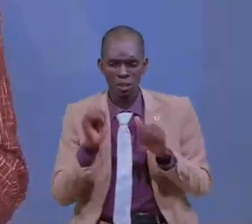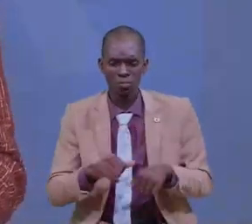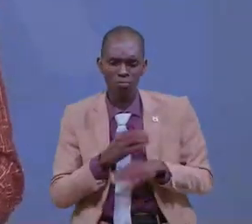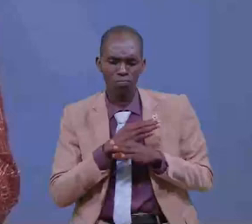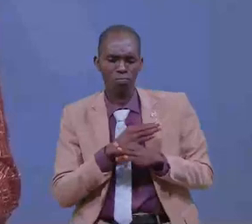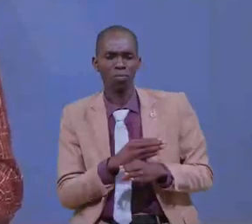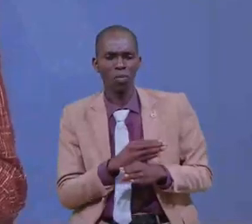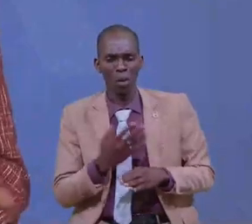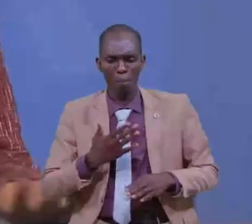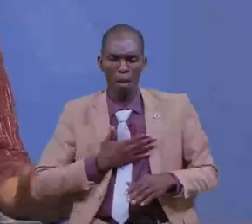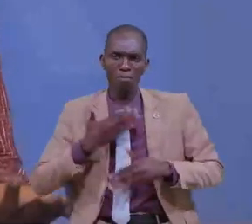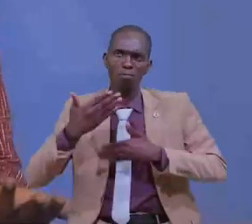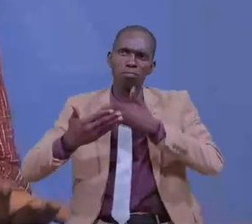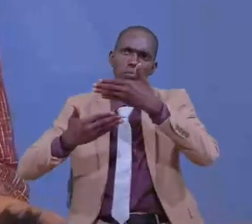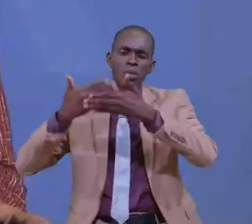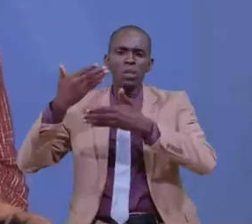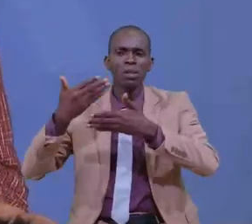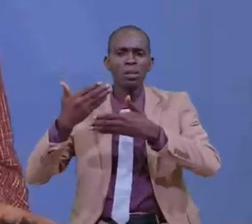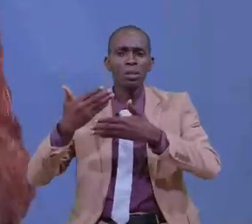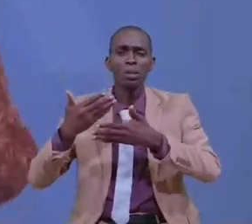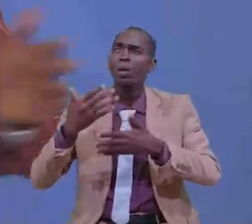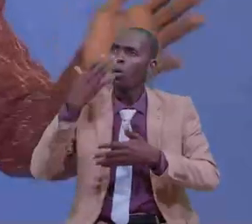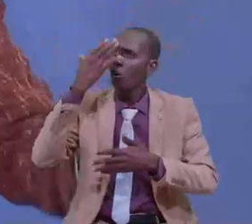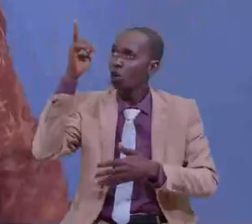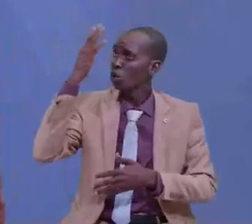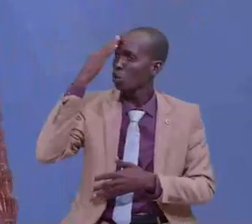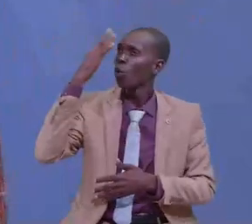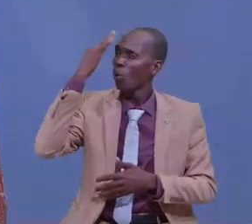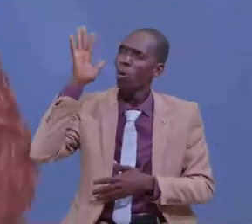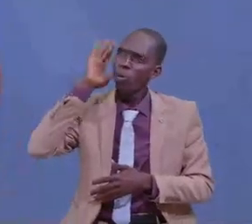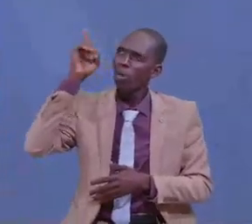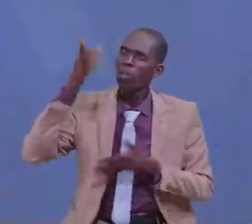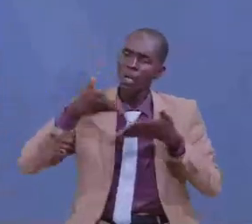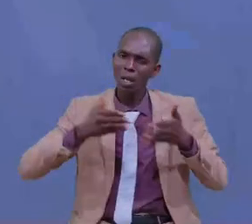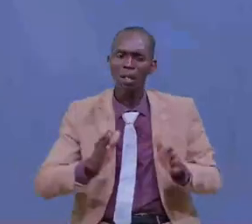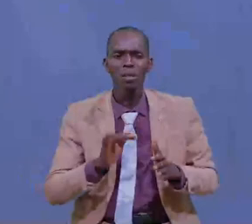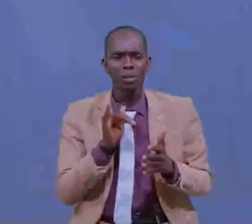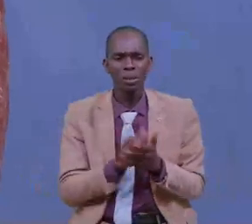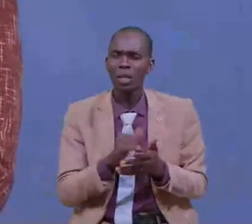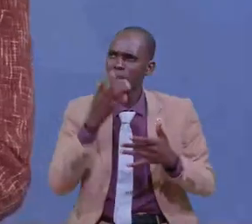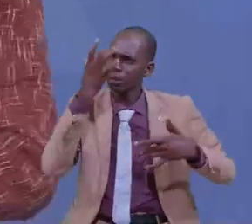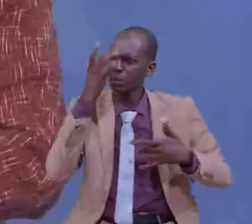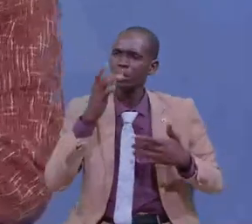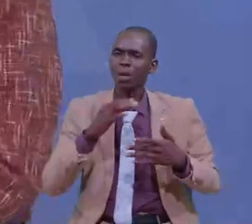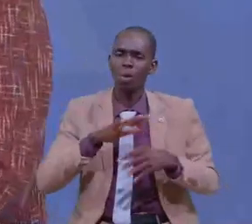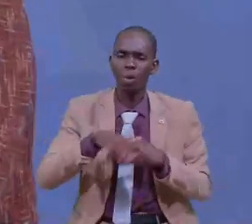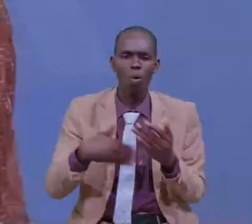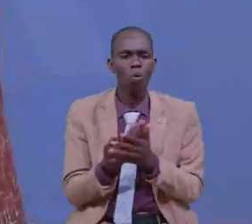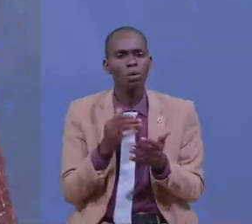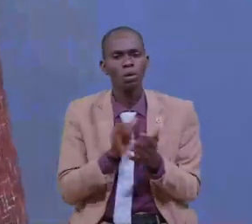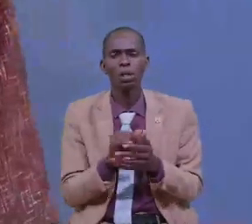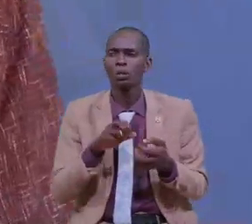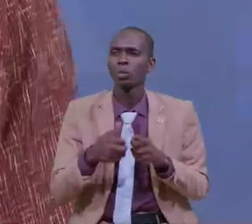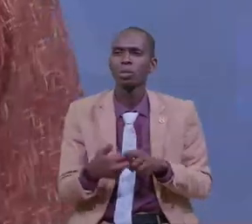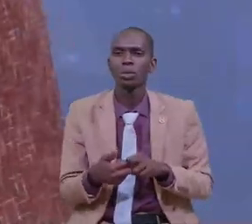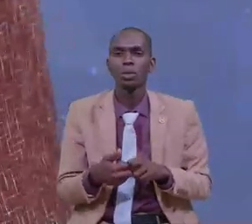qui vont empêcher mon progrès. Pourquoi va-t-il permettre à cette situation? Nous devons comprendre.